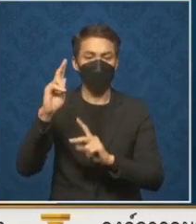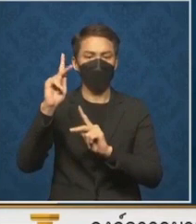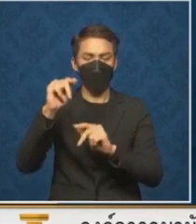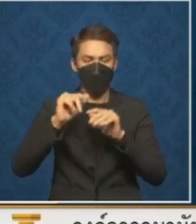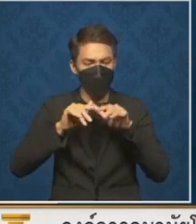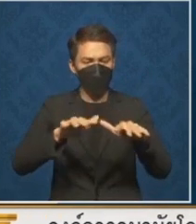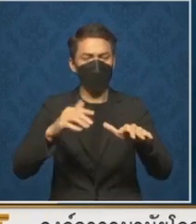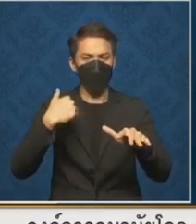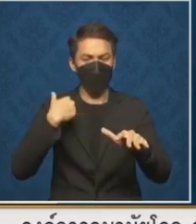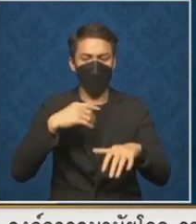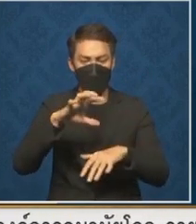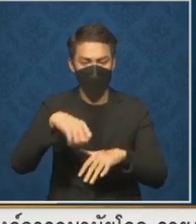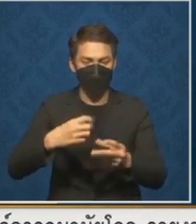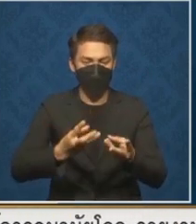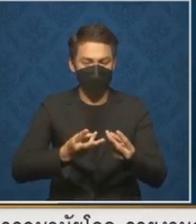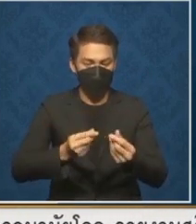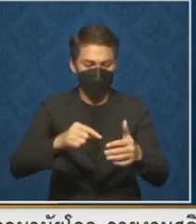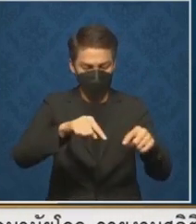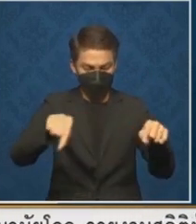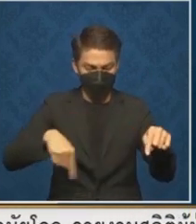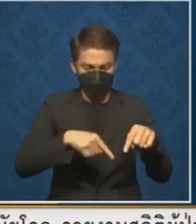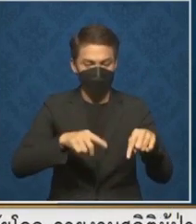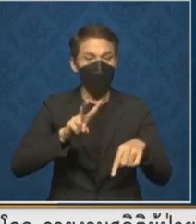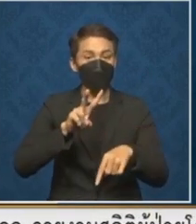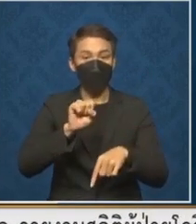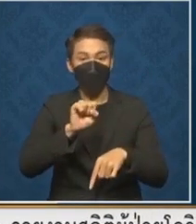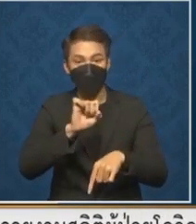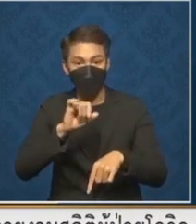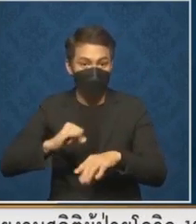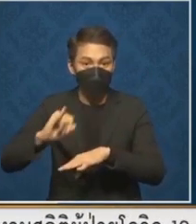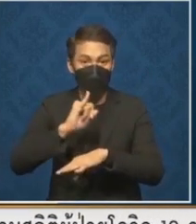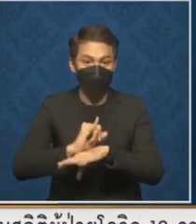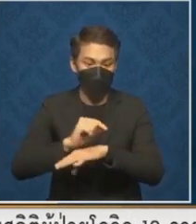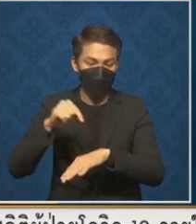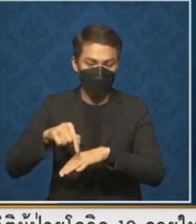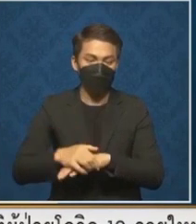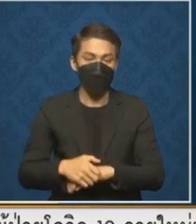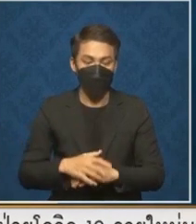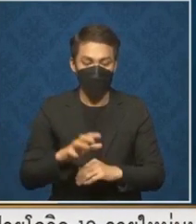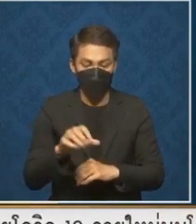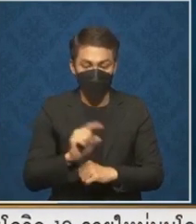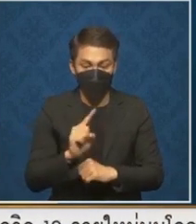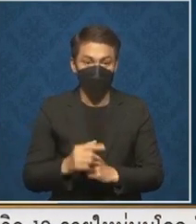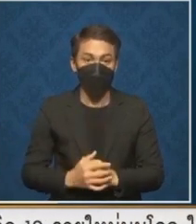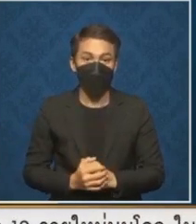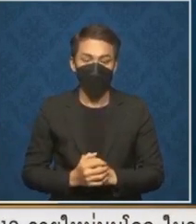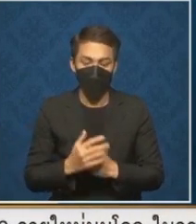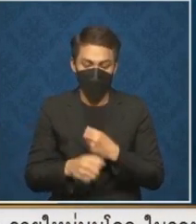มาถึวันนี้บอกว่าเอาที่ดินคืนมาเกือบสองแสนไ่ท่านประท่านทรครับ